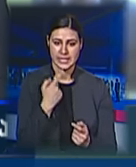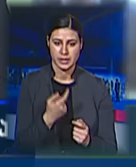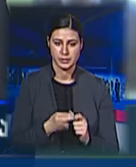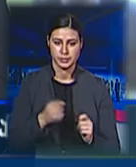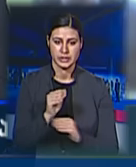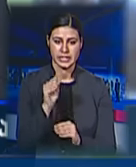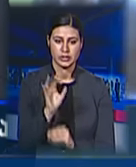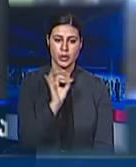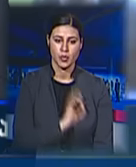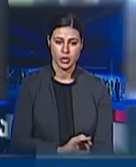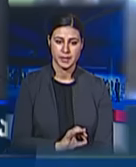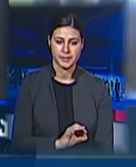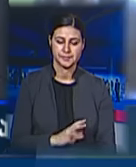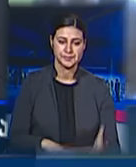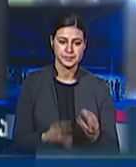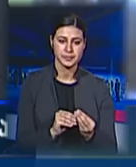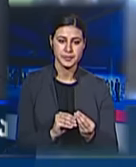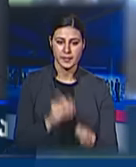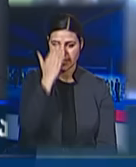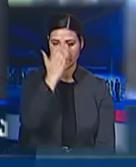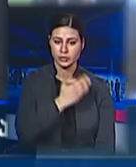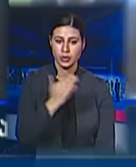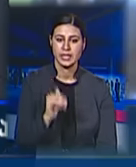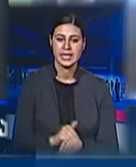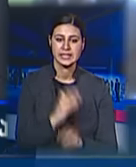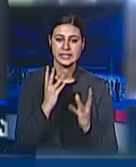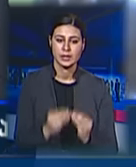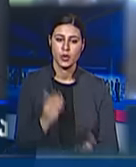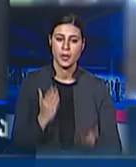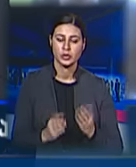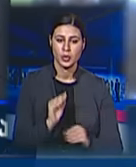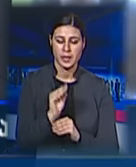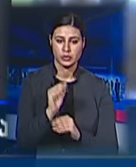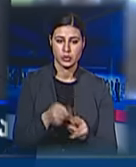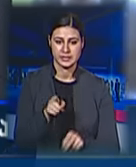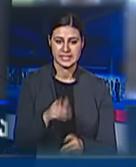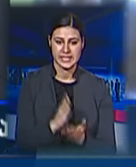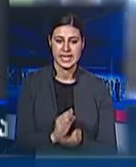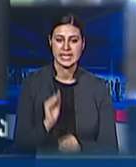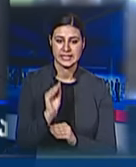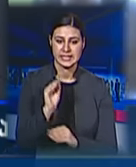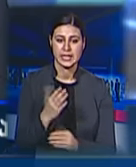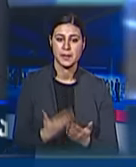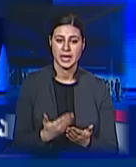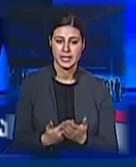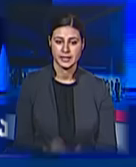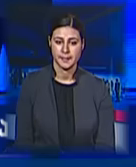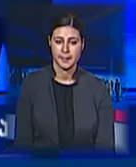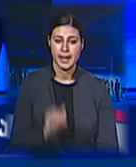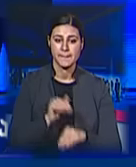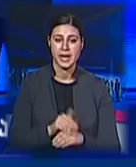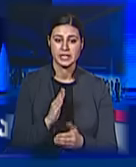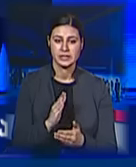ხელაზე გაიზარდა მოგება, ხო, მთლიანი საზოგადოებრივი კეთილდღეობა თუ მატულობს, აი ეს არის გასაზრდელი. მაგალითად, თუმცა ფაქტია ისიც,